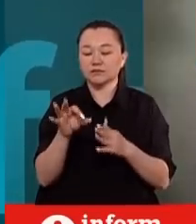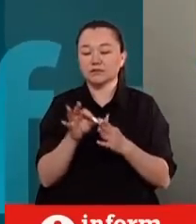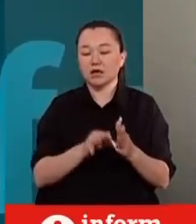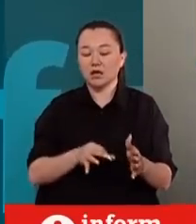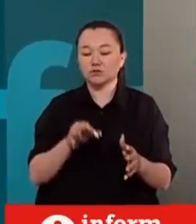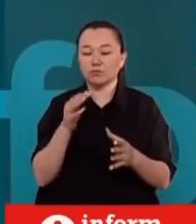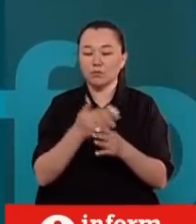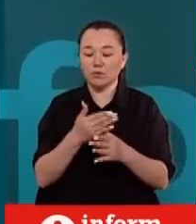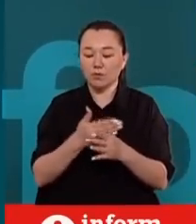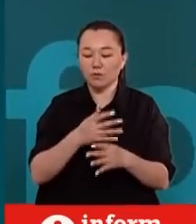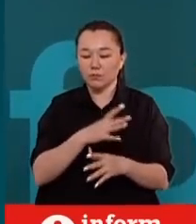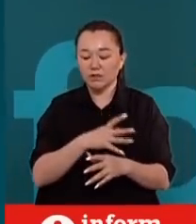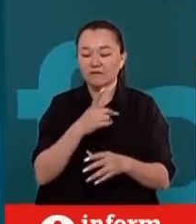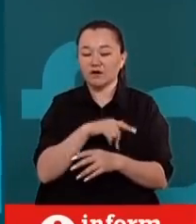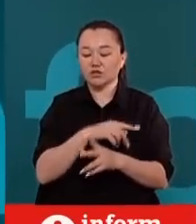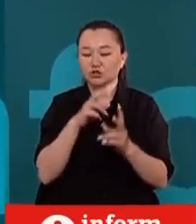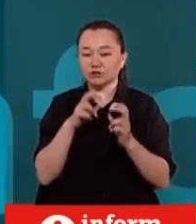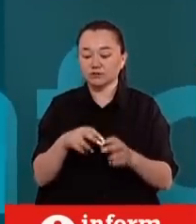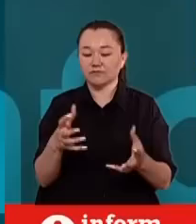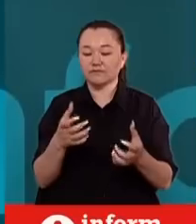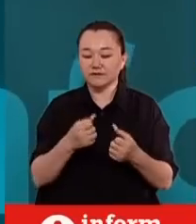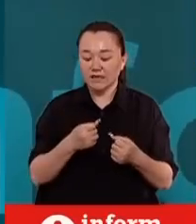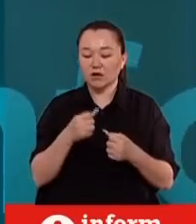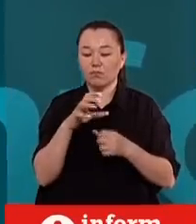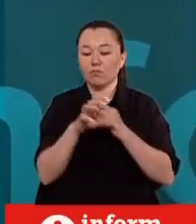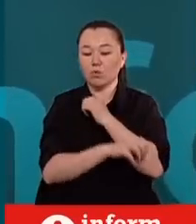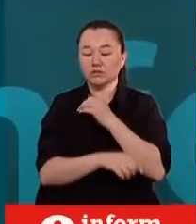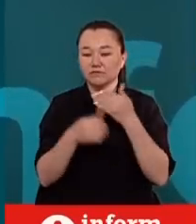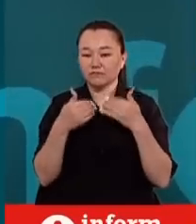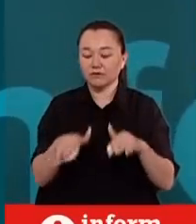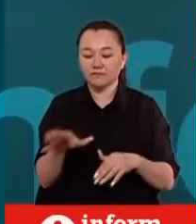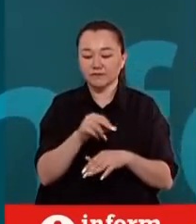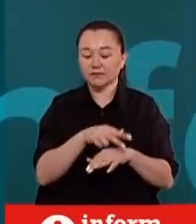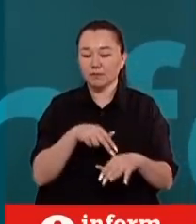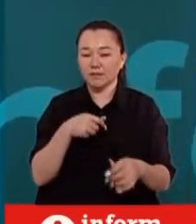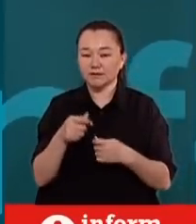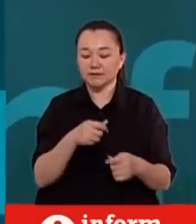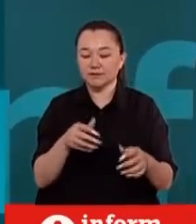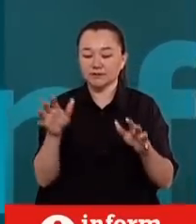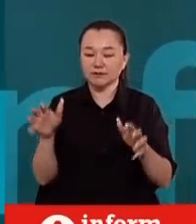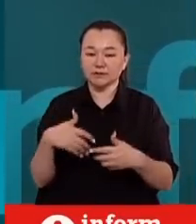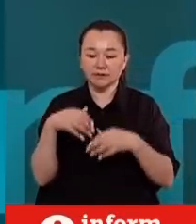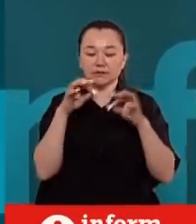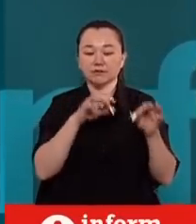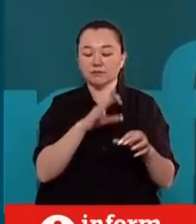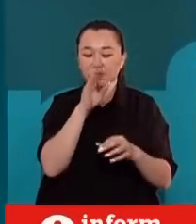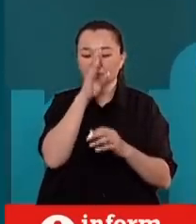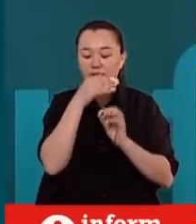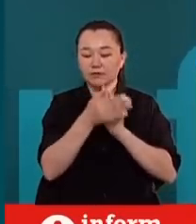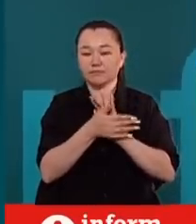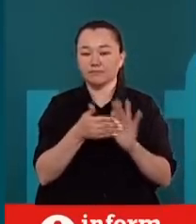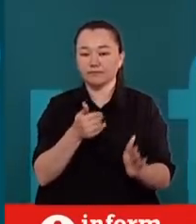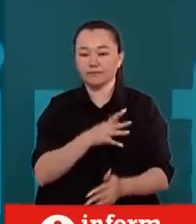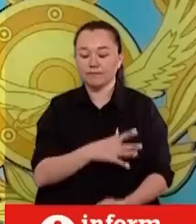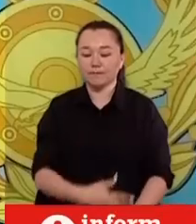кезінде жетіп, оқушылар дәрігерлер бақылауына алынды. Артынша түлектердің барлығы полиция басқармасына жеткізіліп, ата-аналары шақыртылды.